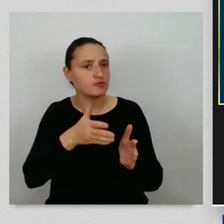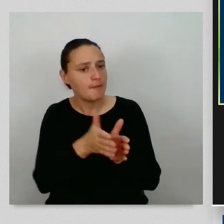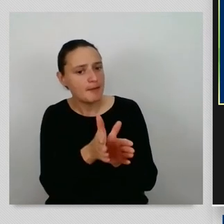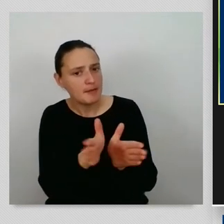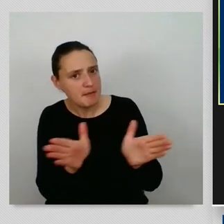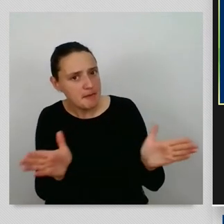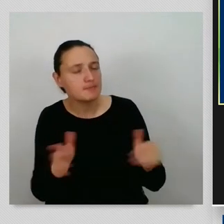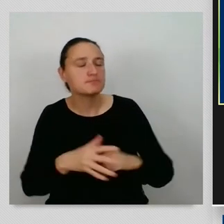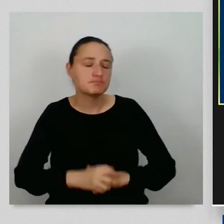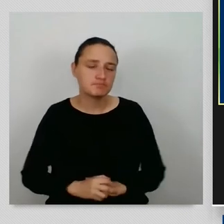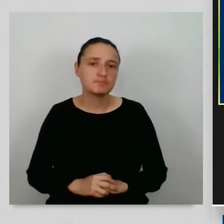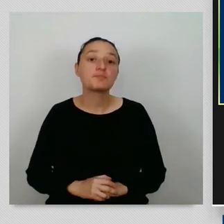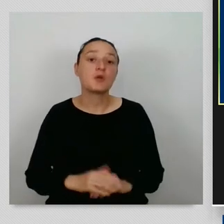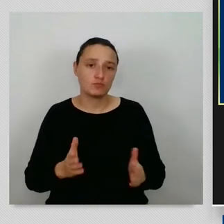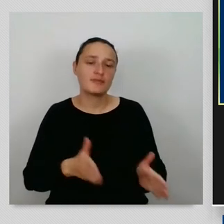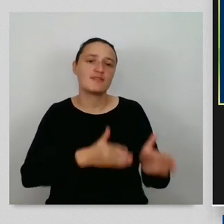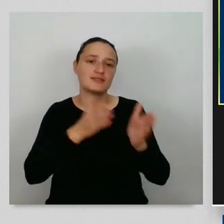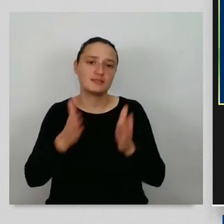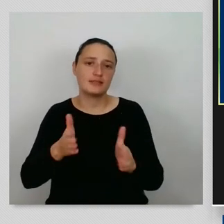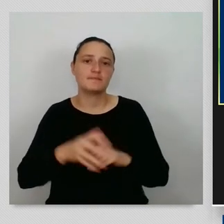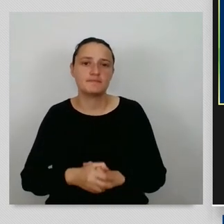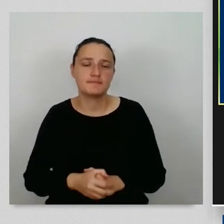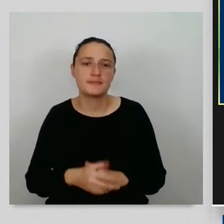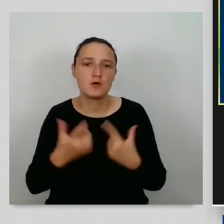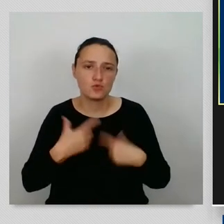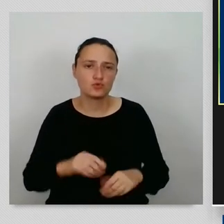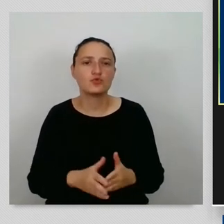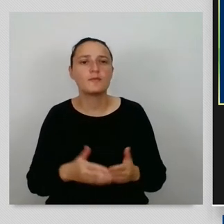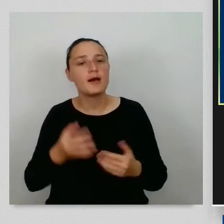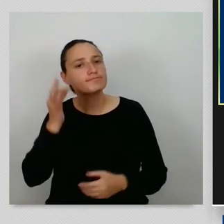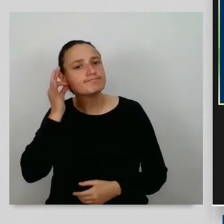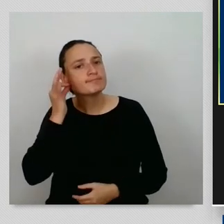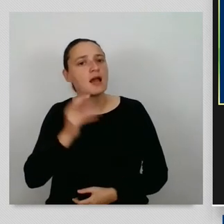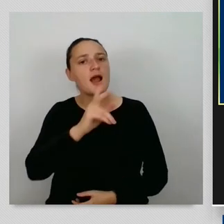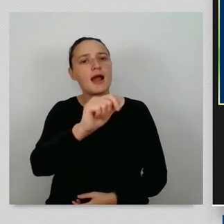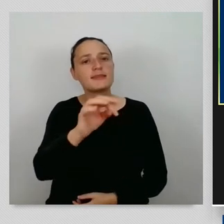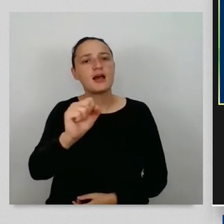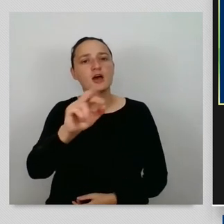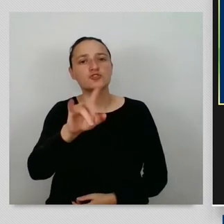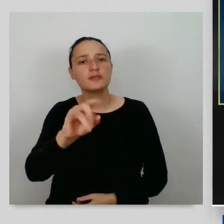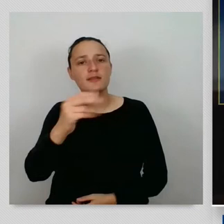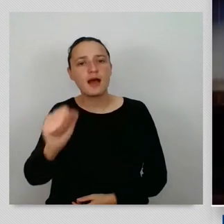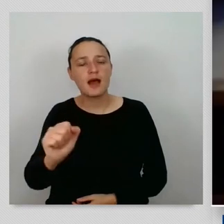Więc kontynuujmy i teraz czas dla pani Katarzyny Lubnauer, Nowoczesna.